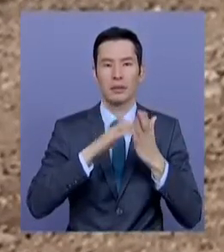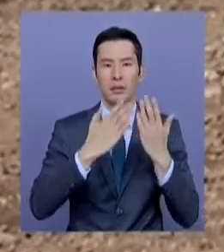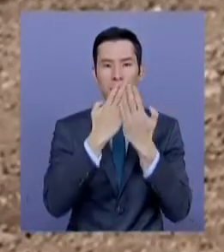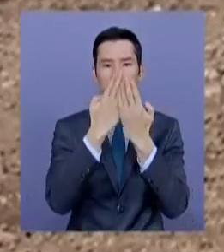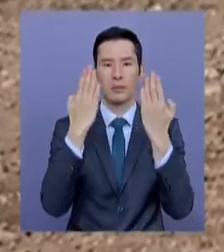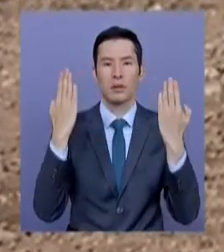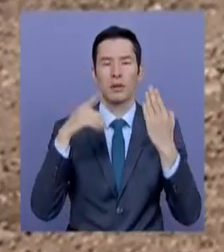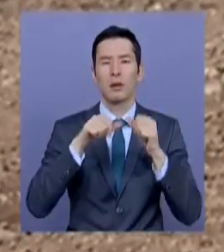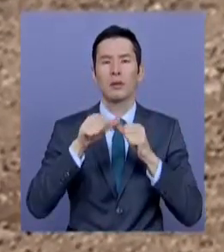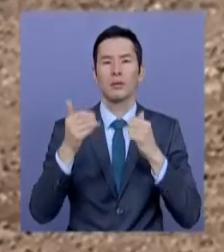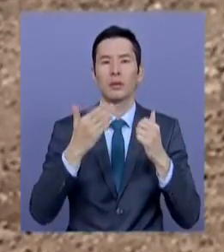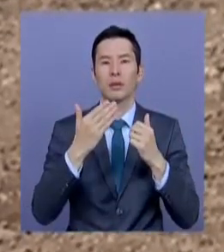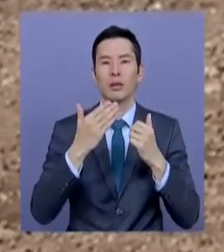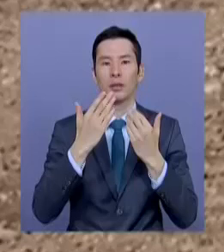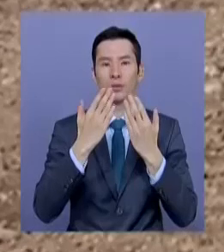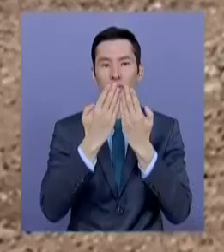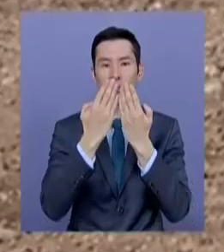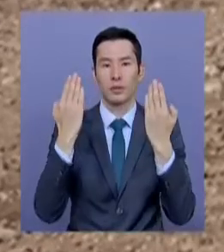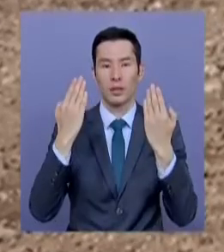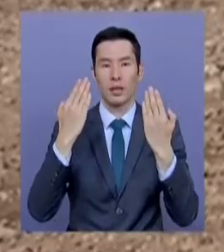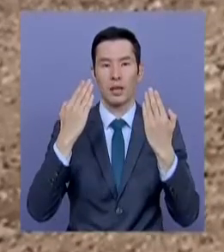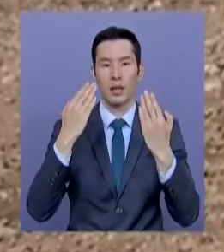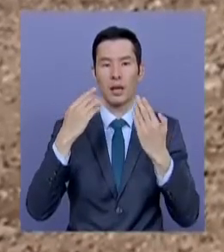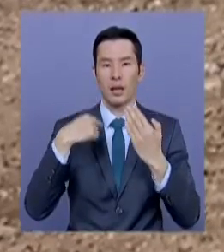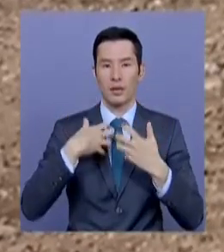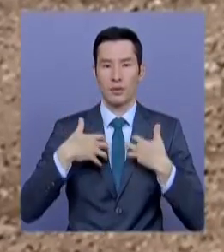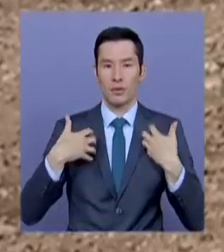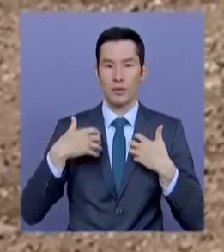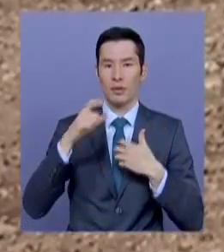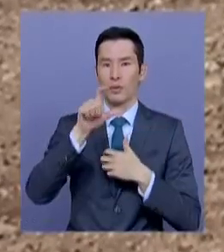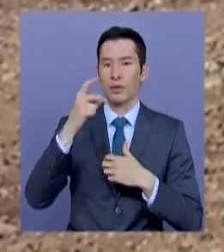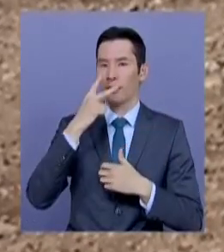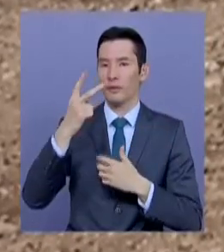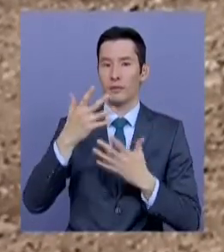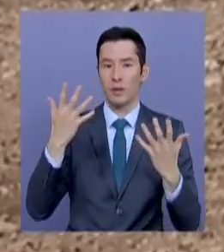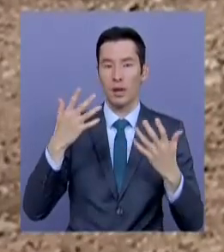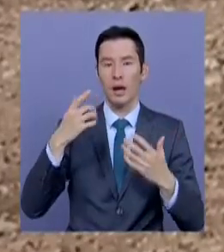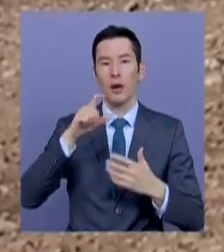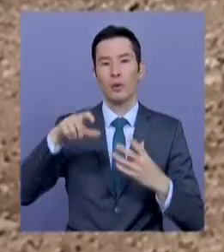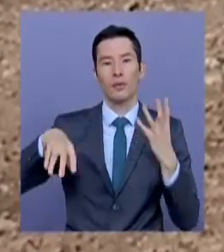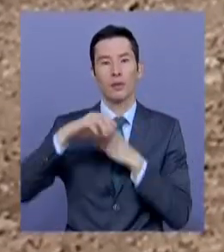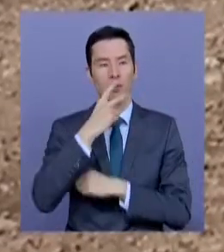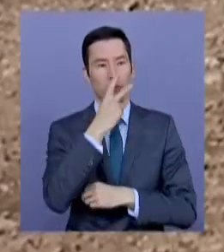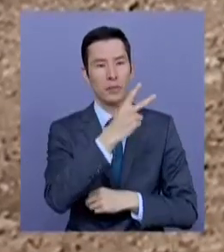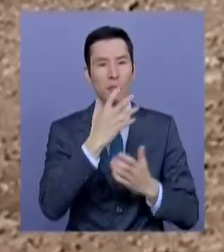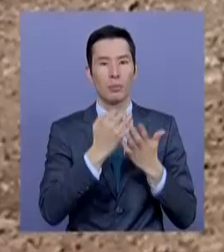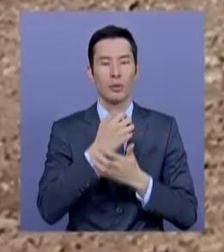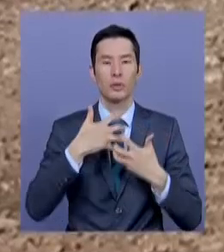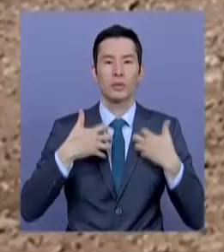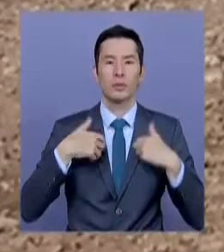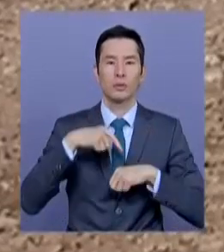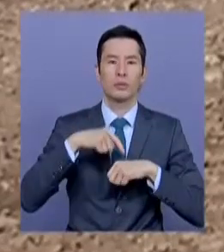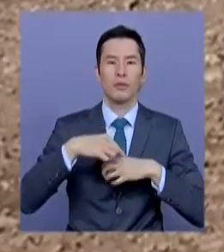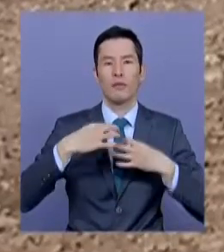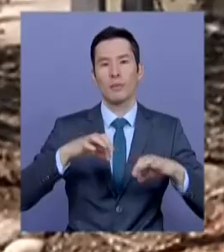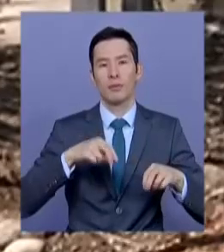әйнектің ерекшелігі сол, адамдар жануарды көретте, ал аң оларды көрмейді. Сондықтан барыс осы жерде өзін еркін сезініп